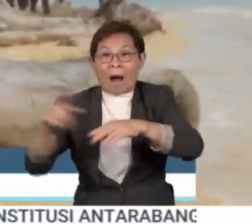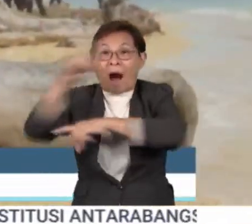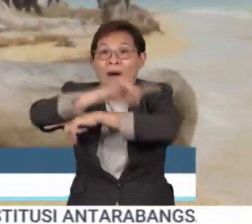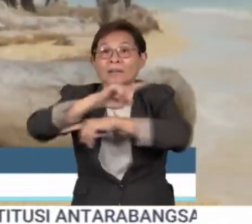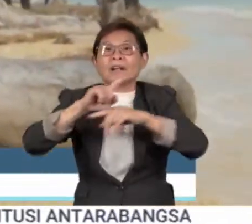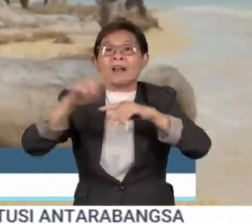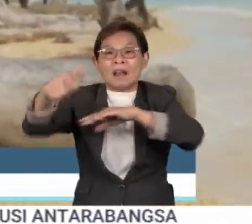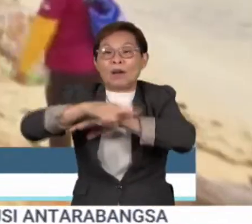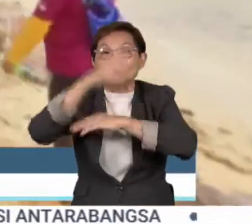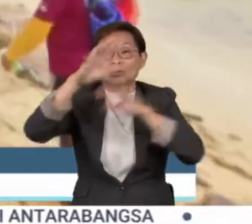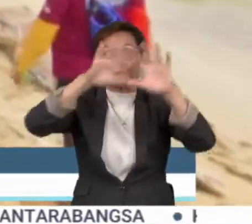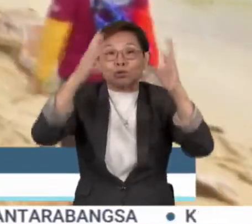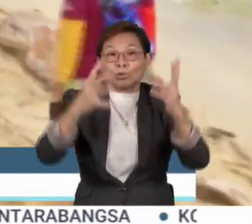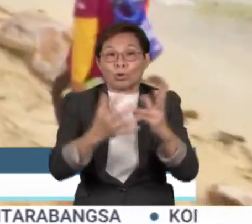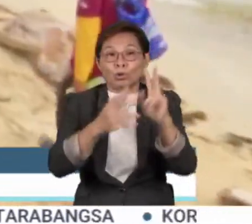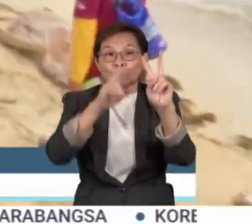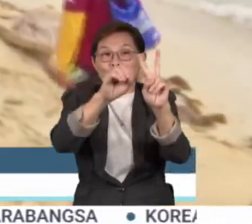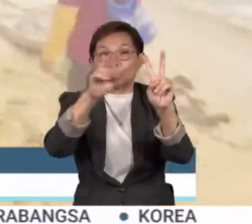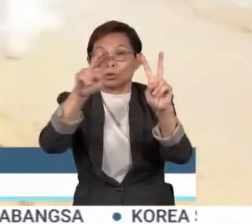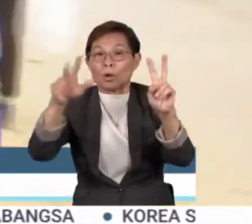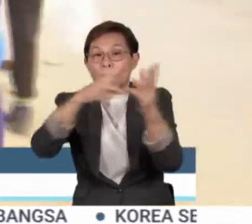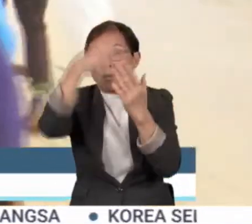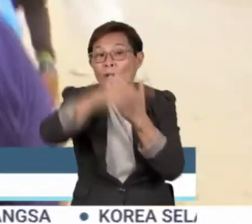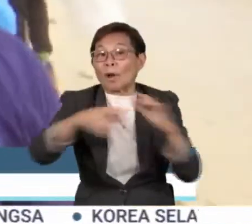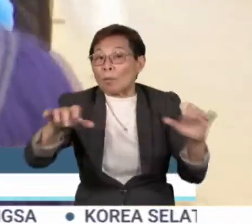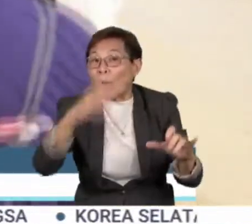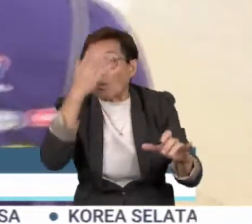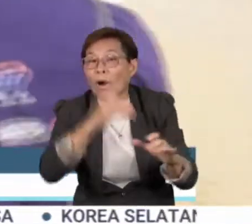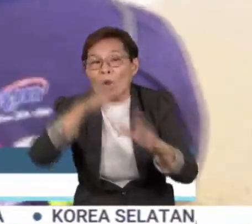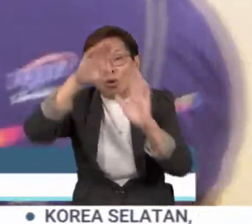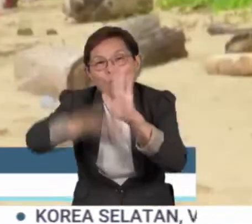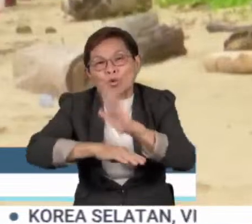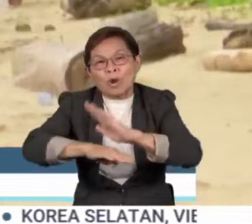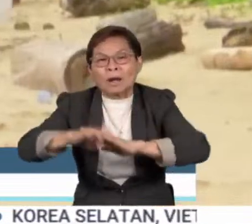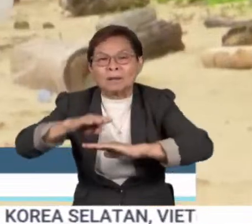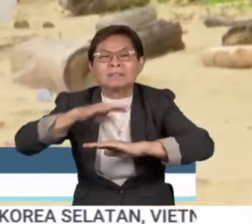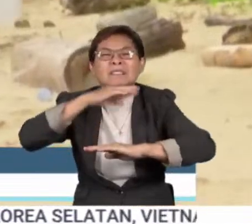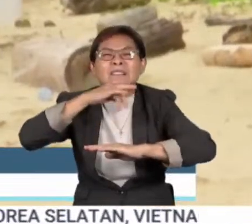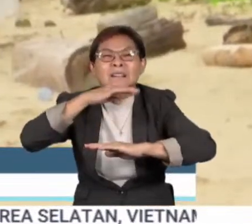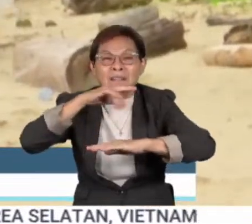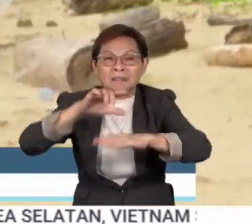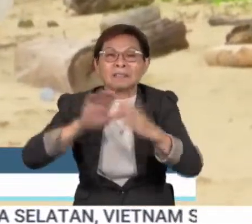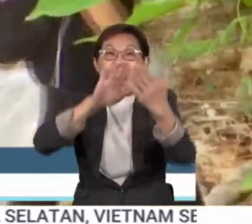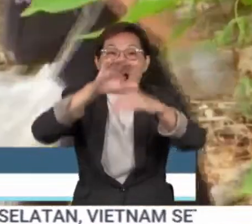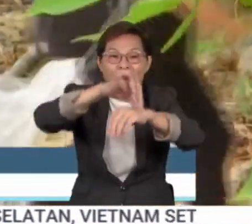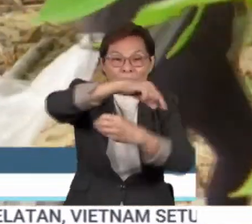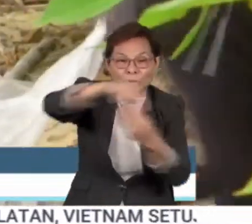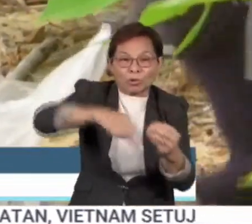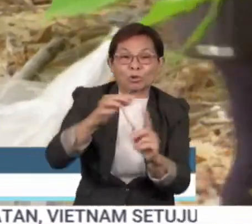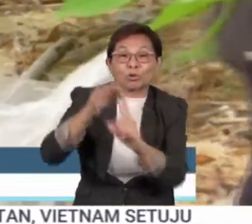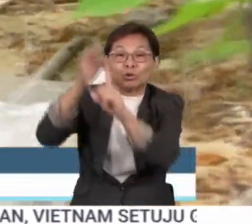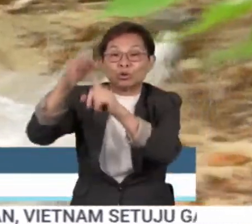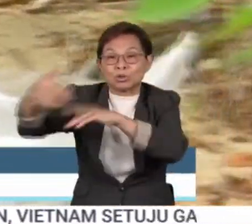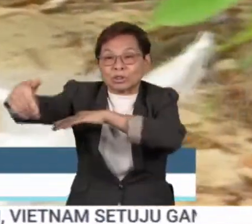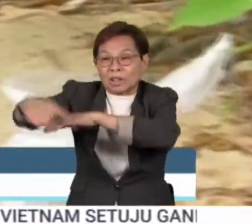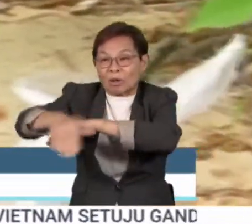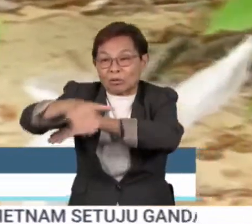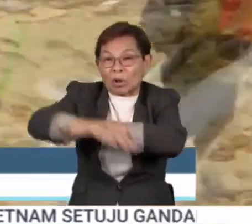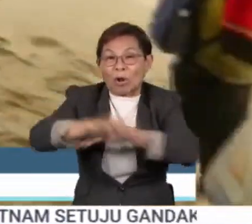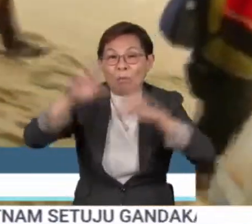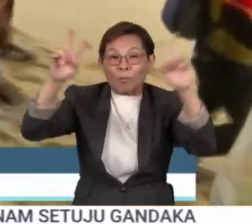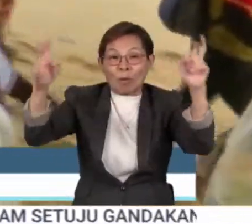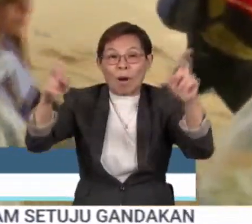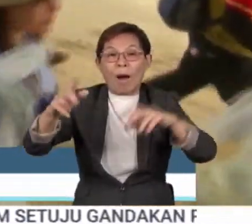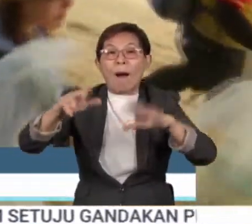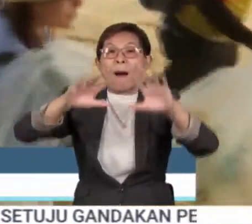2023. Inisiatif ini diambil bagi mengurangkan impak pencemaran terhadap alam sekitar, khususnya lautan. Bertemakan